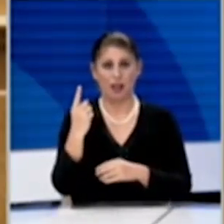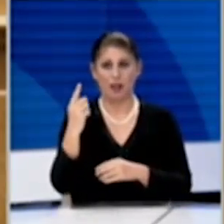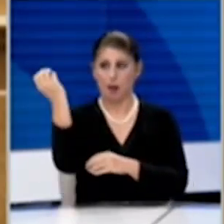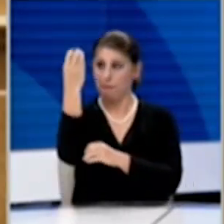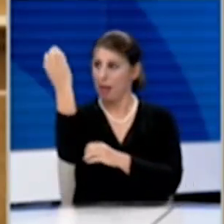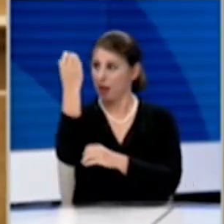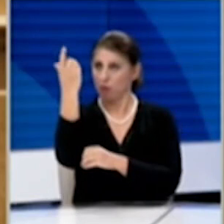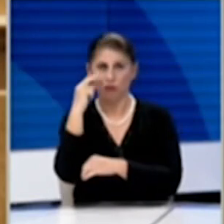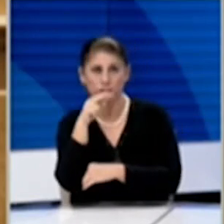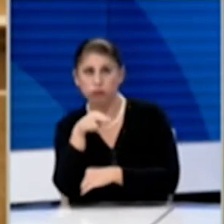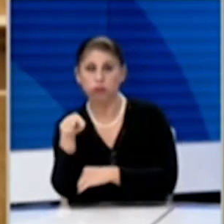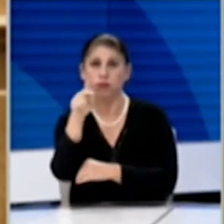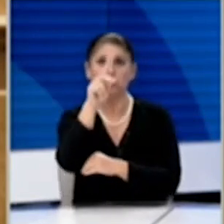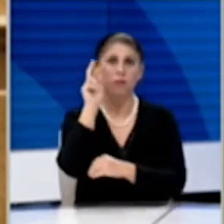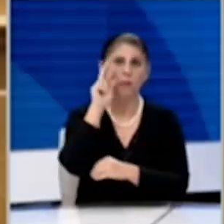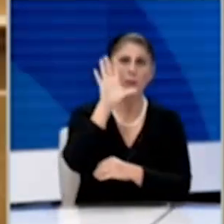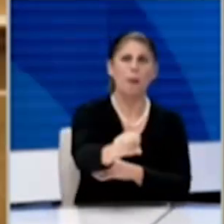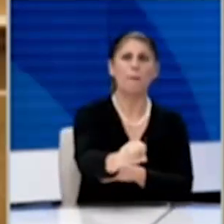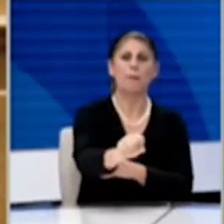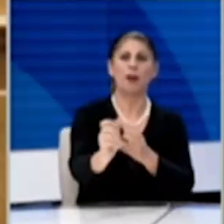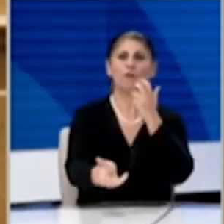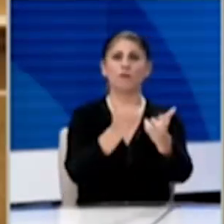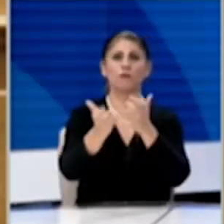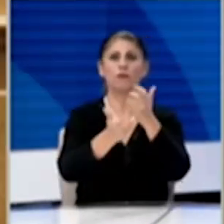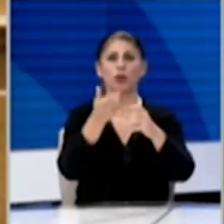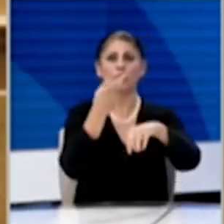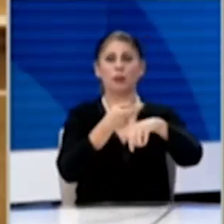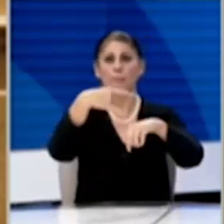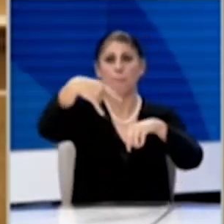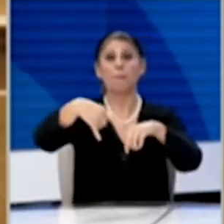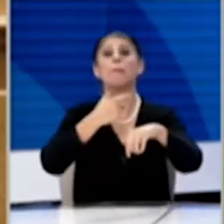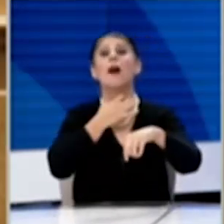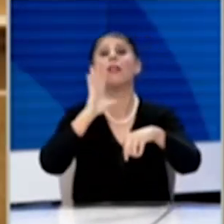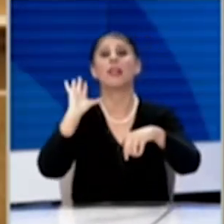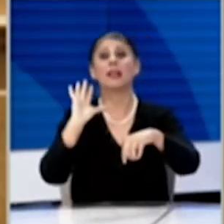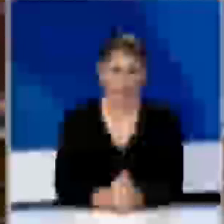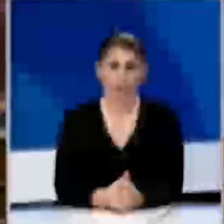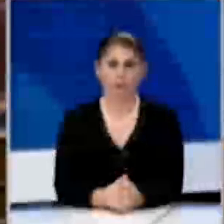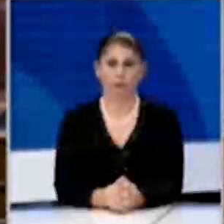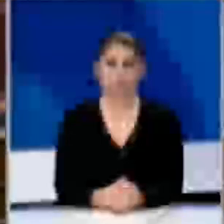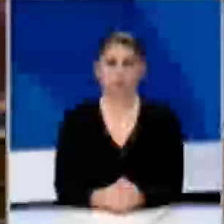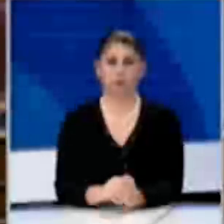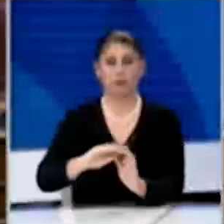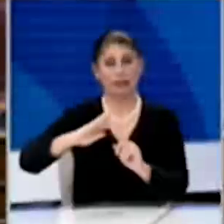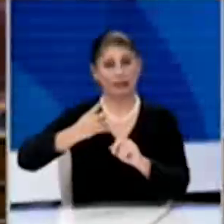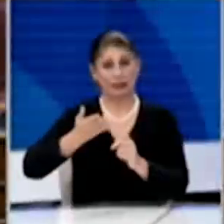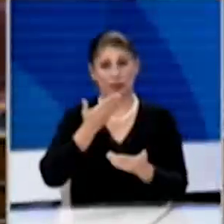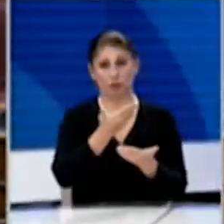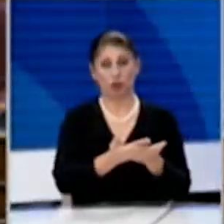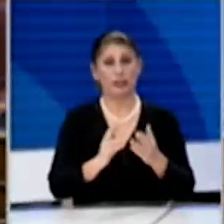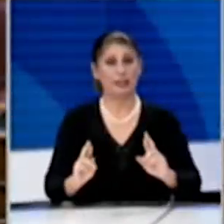ένα περιπολικό κατά τύχη εντόπισε την πυρκαγιά στην Πάρνηθα. Δεν χρειάζεστε λοιπόν δασοφυλακή? Τέταρτη πρόταση,